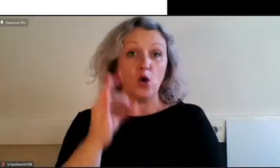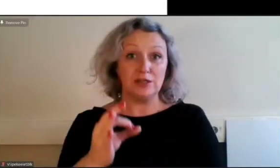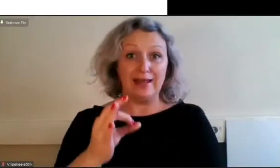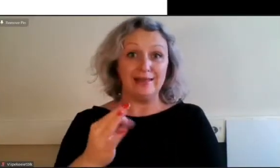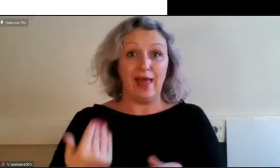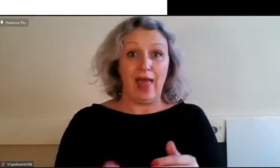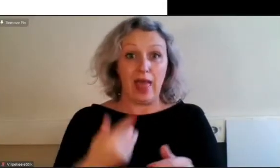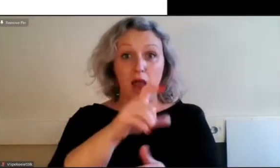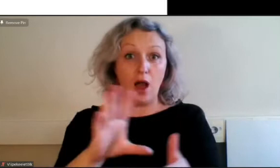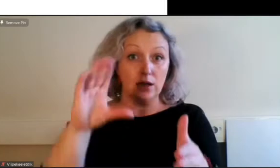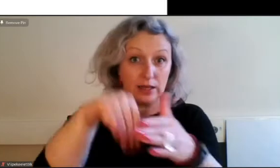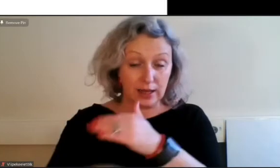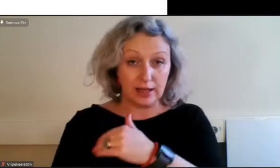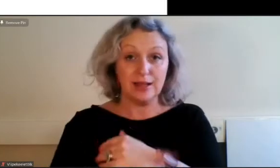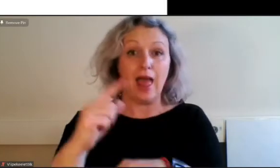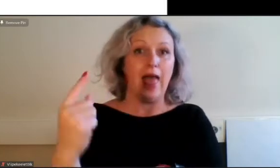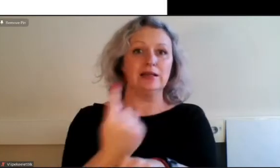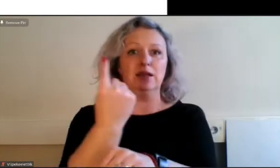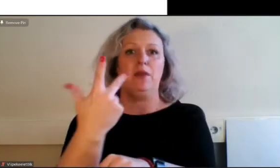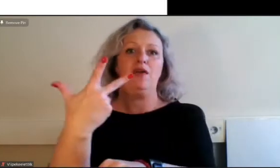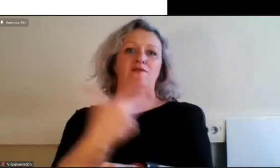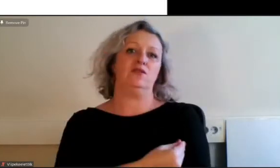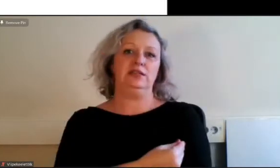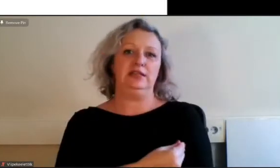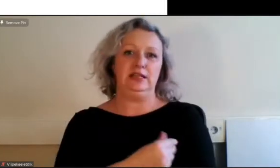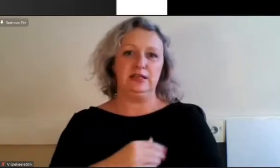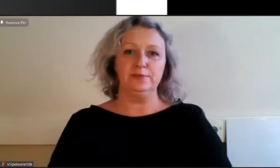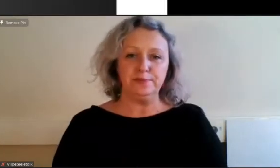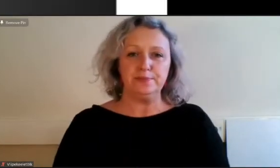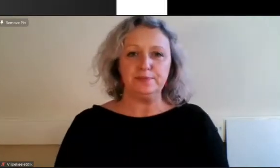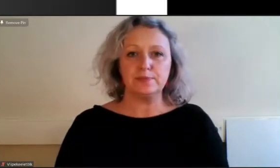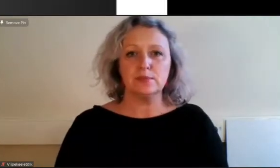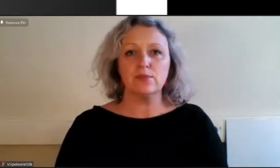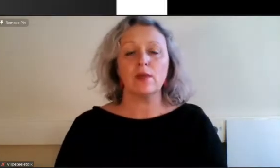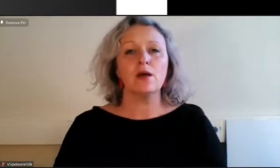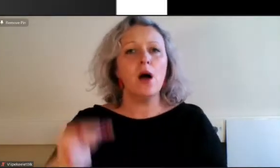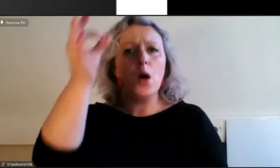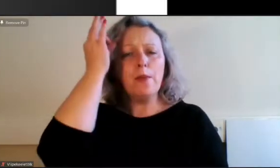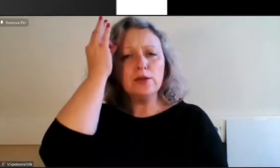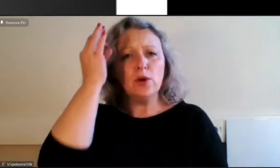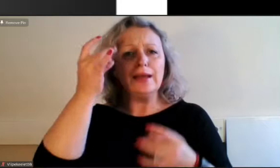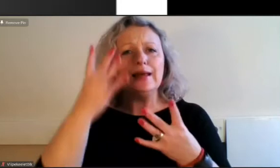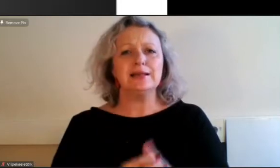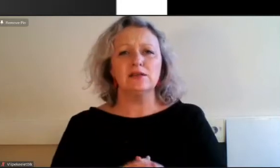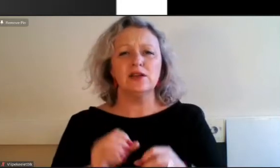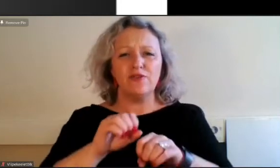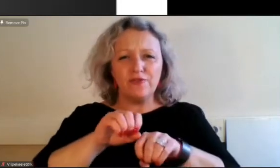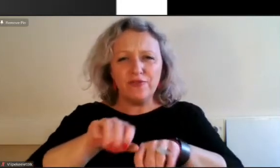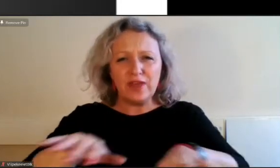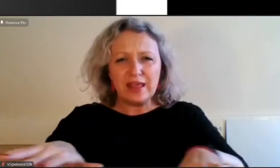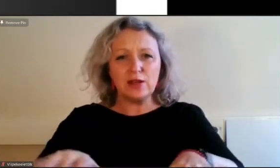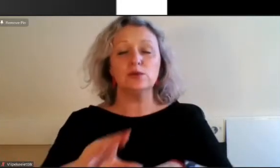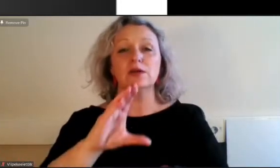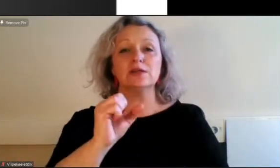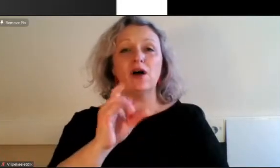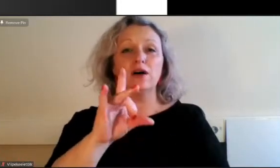Eesti elanikest on saanud esimese koroonaviiruse vastase vaktsiini doosi. Et meeldetuletuseks, see viirus, millest